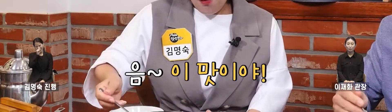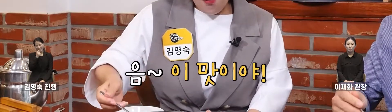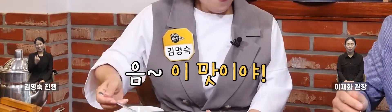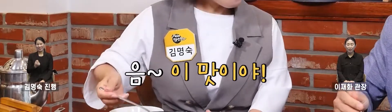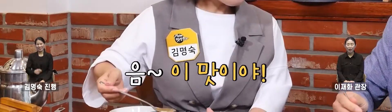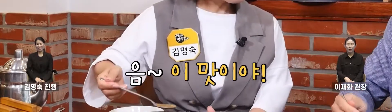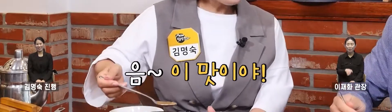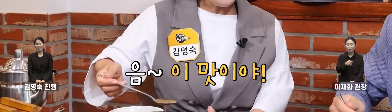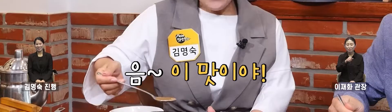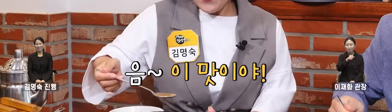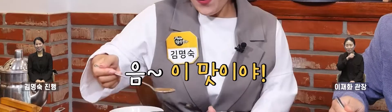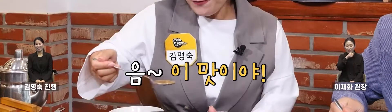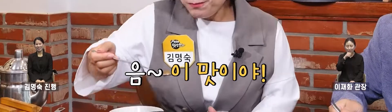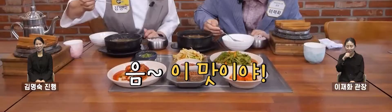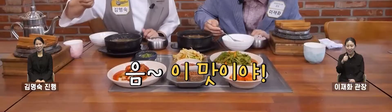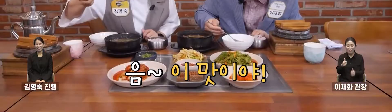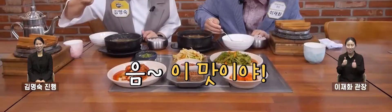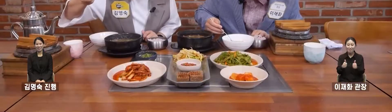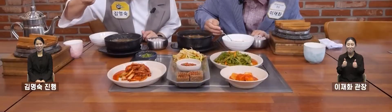역시 이 맛이죠? 네네네.